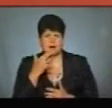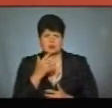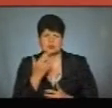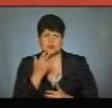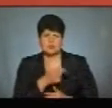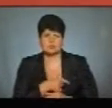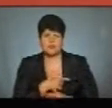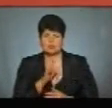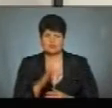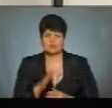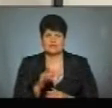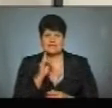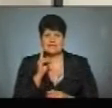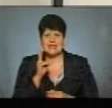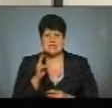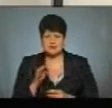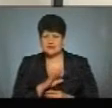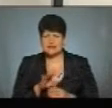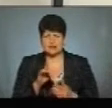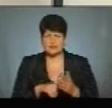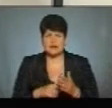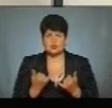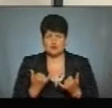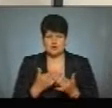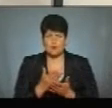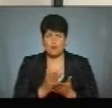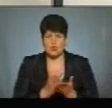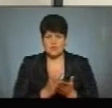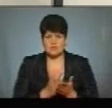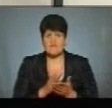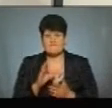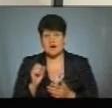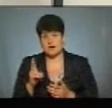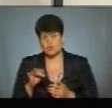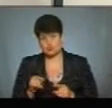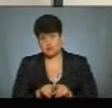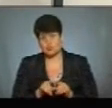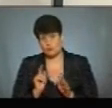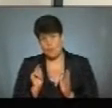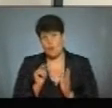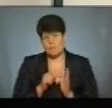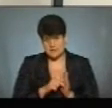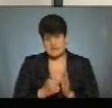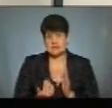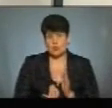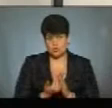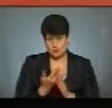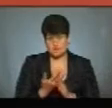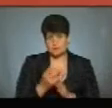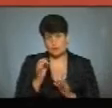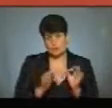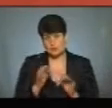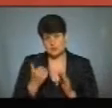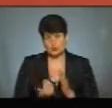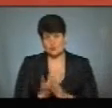нардепів будуть не з політики. В Зеленського не дуже довіряють нинішнім політикам. Вакарчук, схоже, прийде в парламент, теж декларує оновлення.